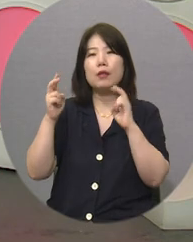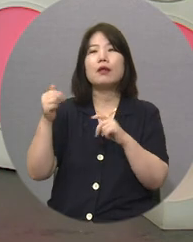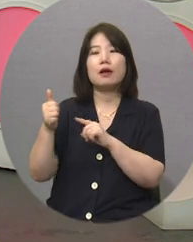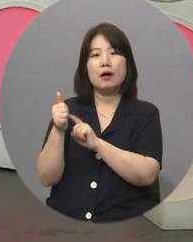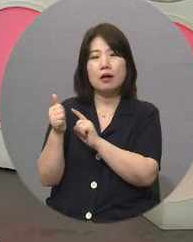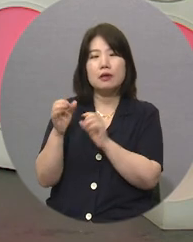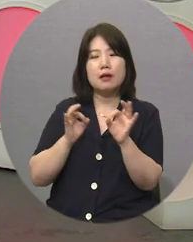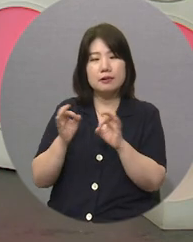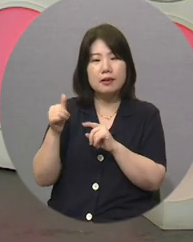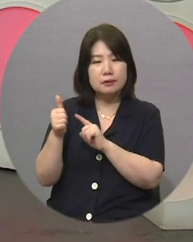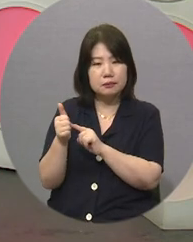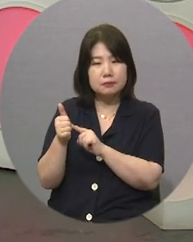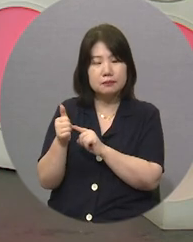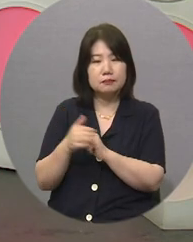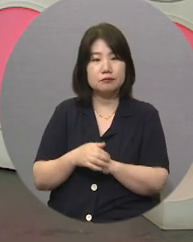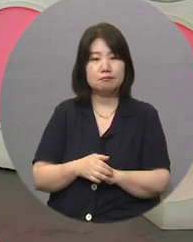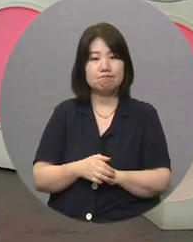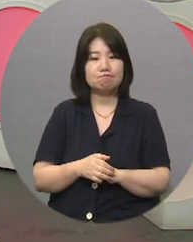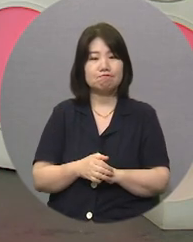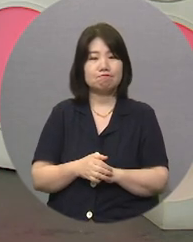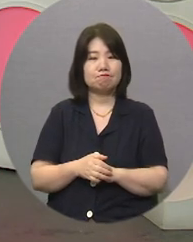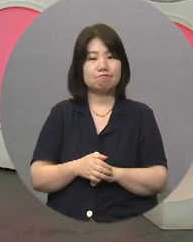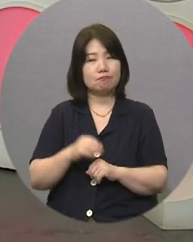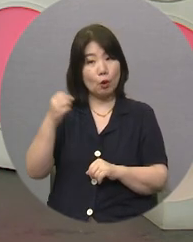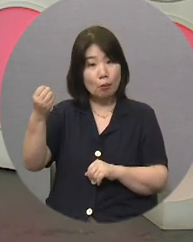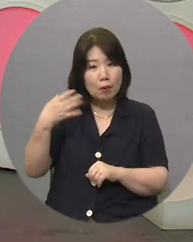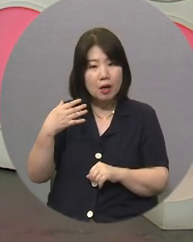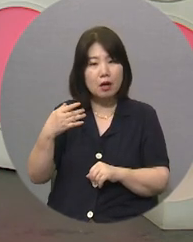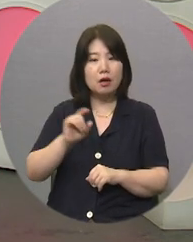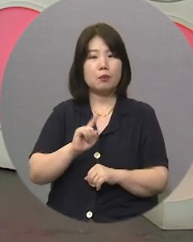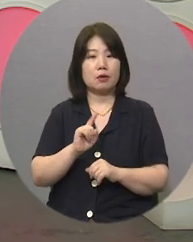묵묵히 지켜보다 이따금 한마디씩 던지곤 했습니다.